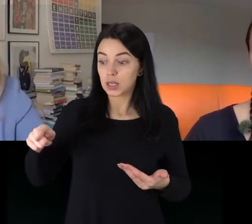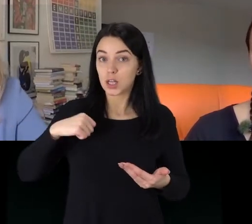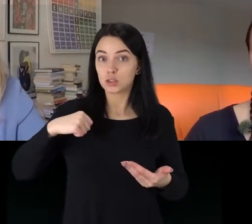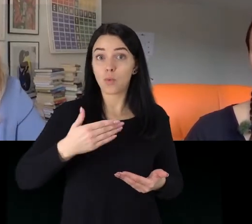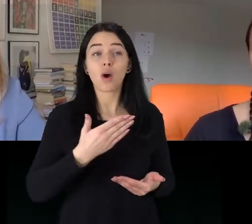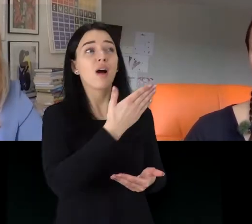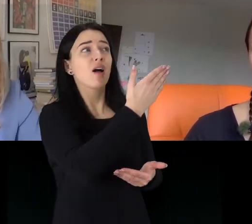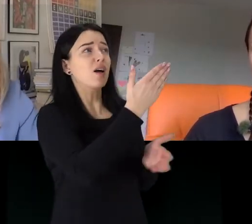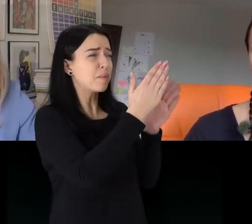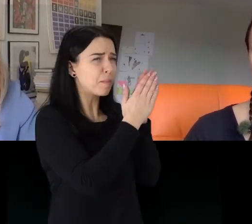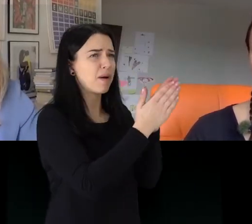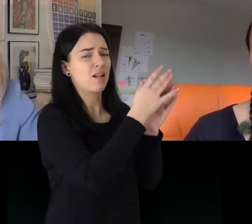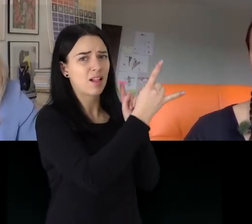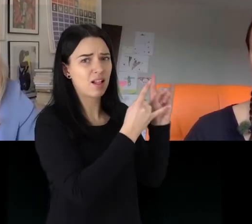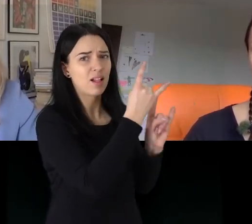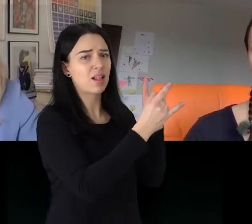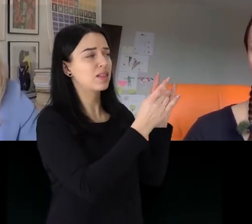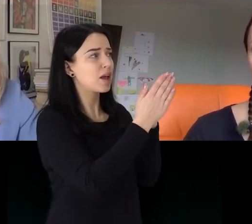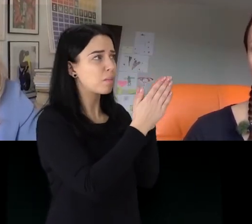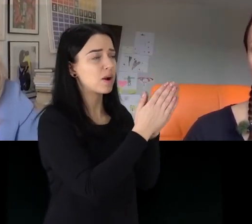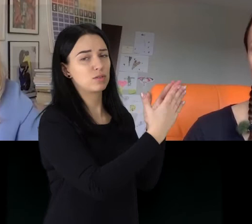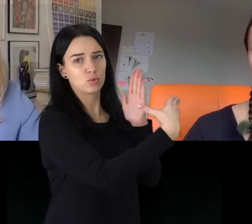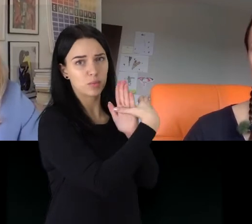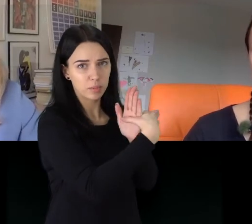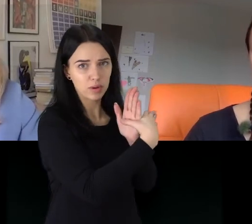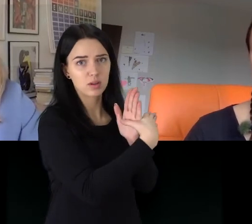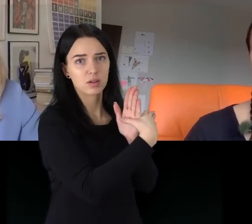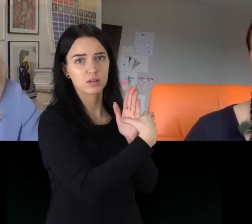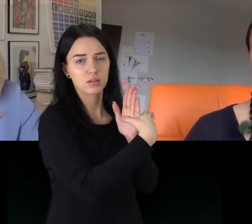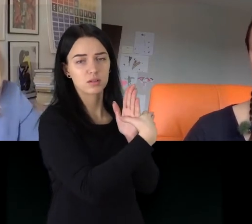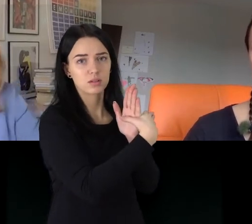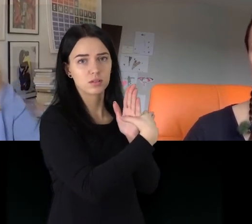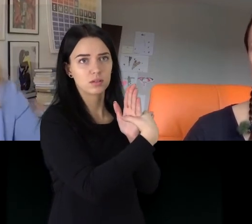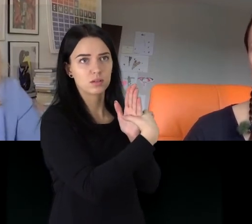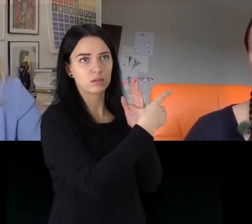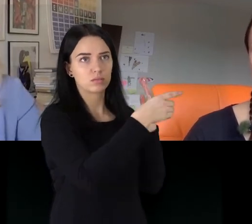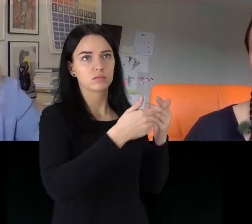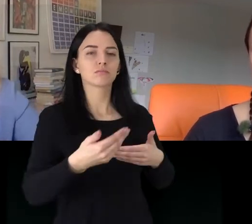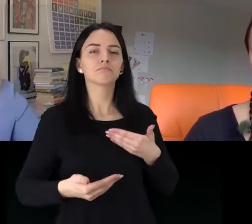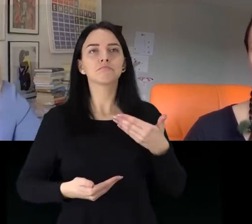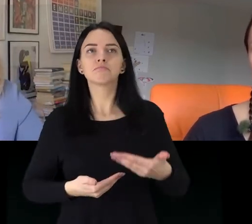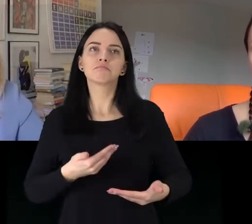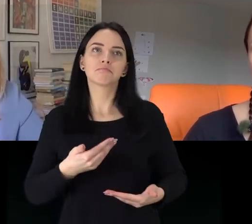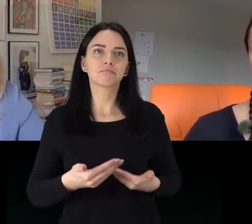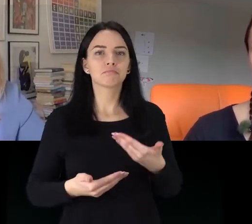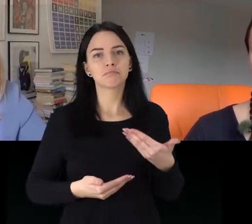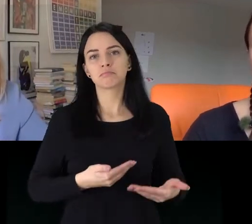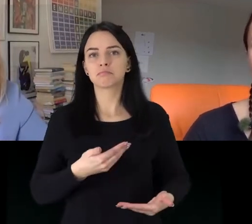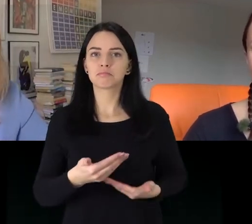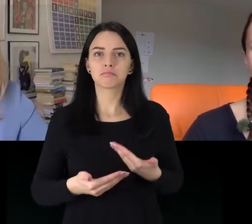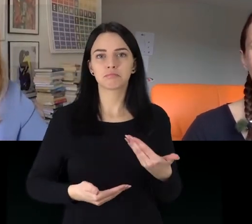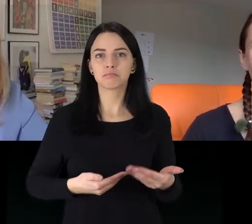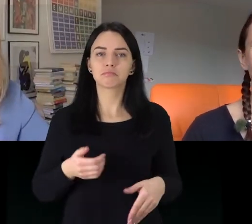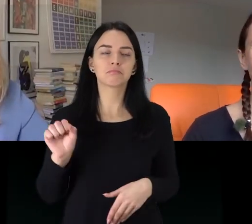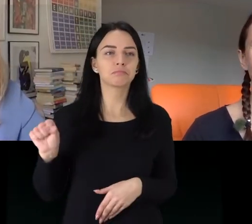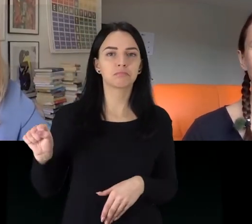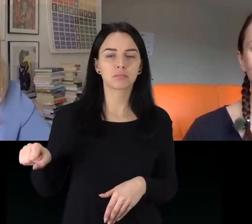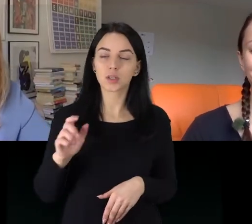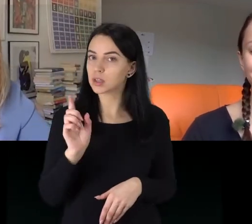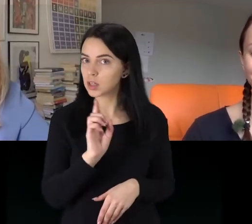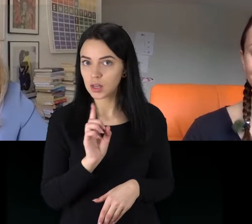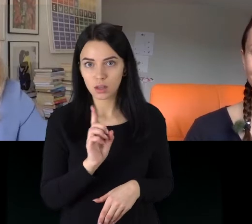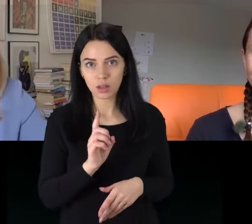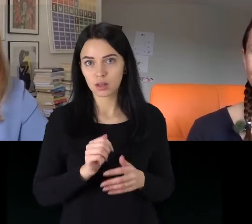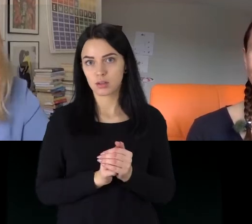maldauja, sako, Renata, nepraeik, prašau tavęs, sustok. Ne? Ir jūs einat iš didžiai su skrybelė pro šalį.